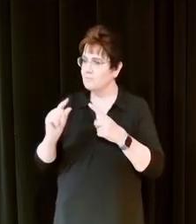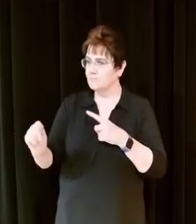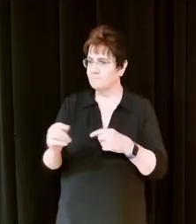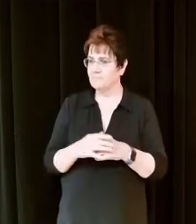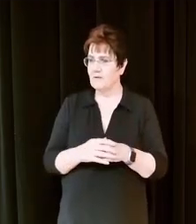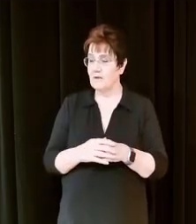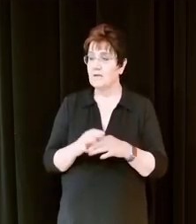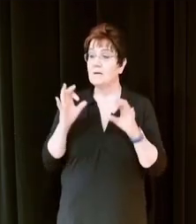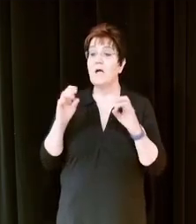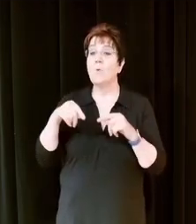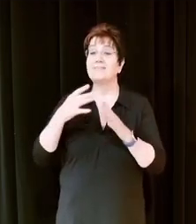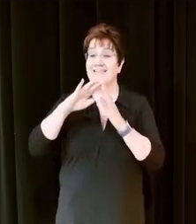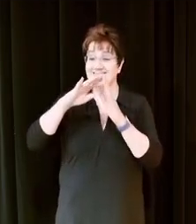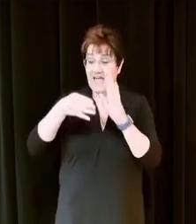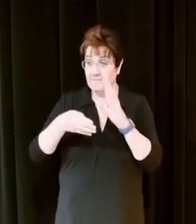aber